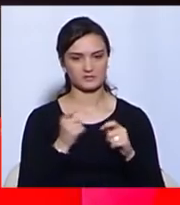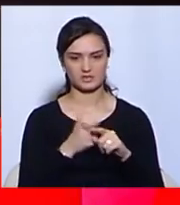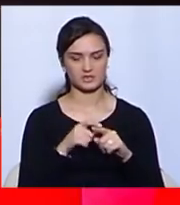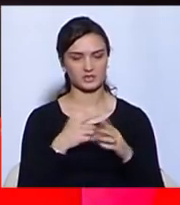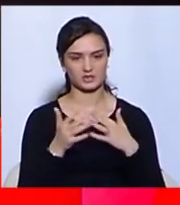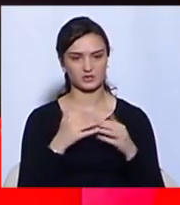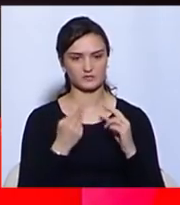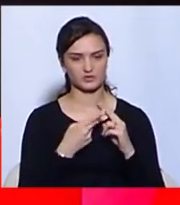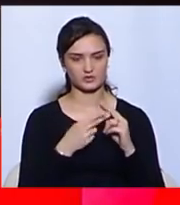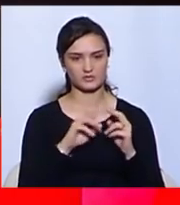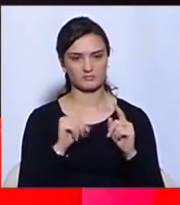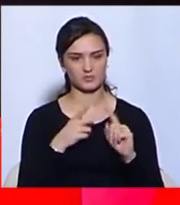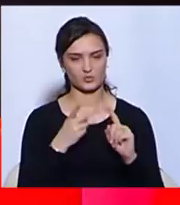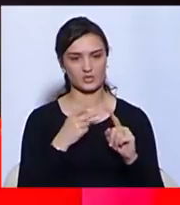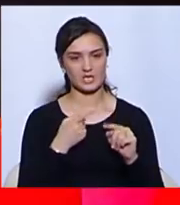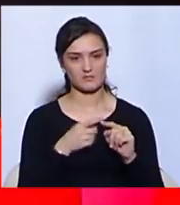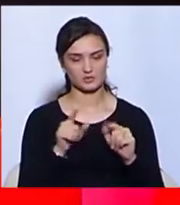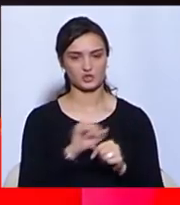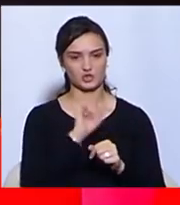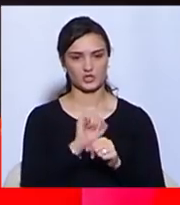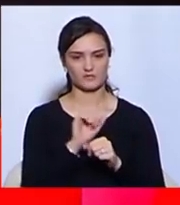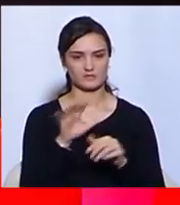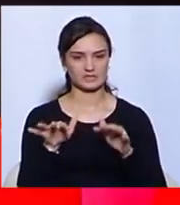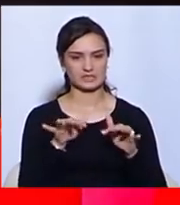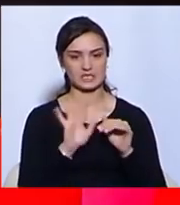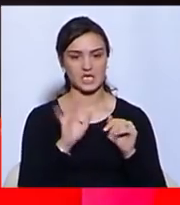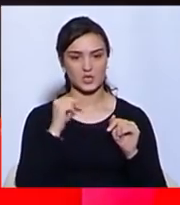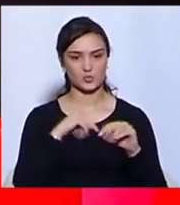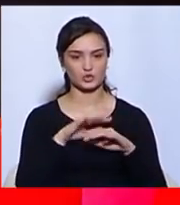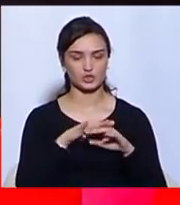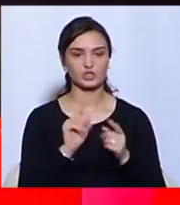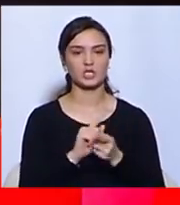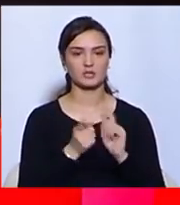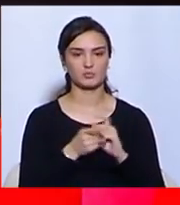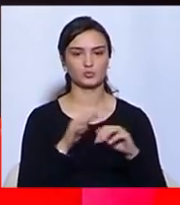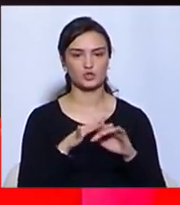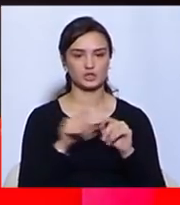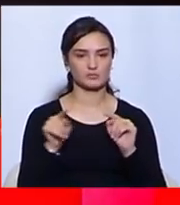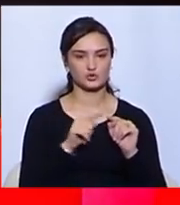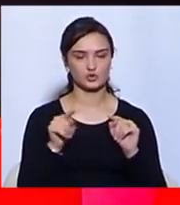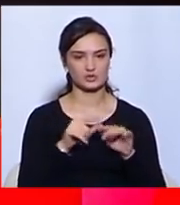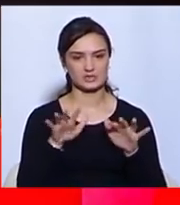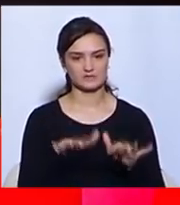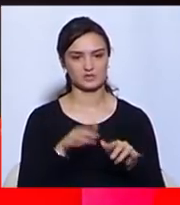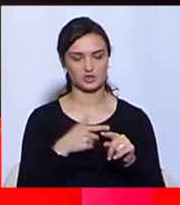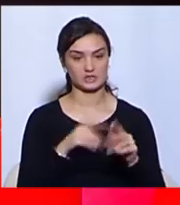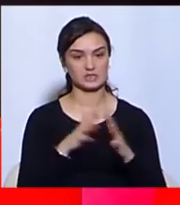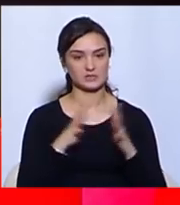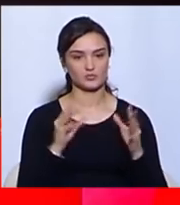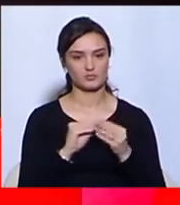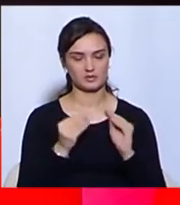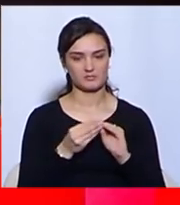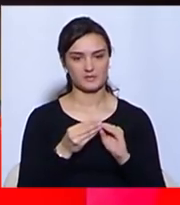გვიშლის ხელს და მეორე შეიძლება ამან შეაკავოს სითხე არა უჯრედში, არამედ უჯრედებს შორის სივრცეში და ეს დიდი